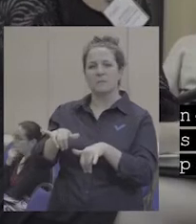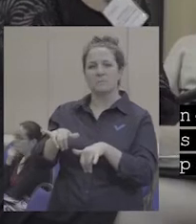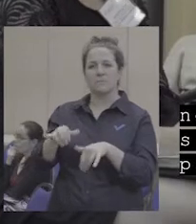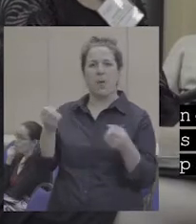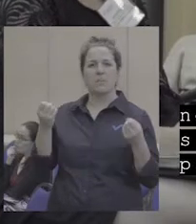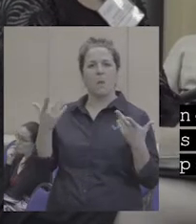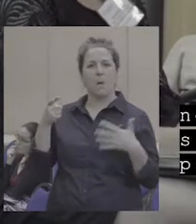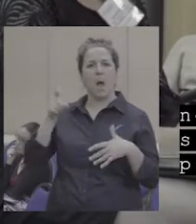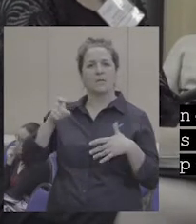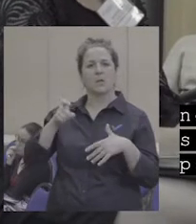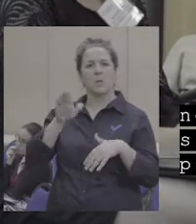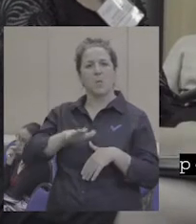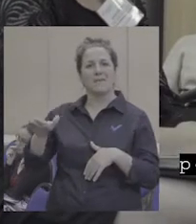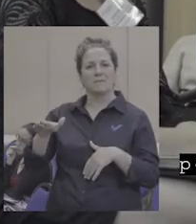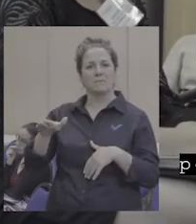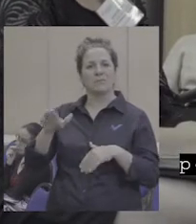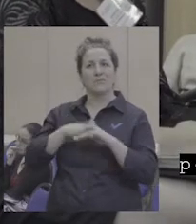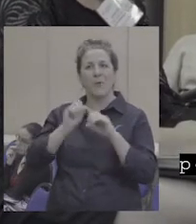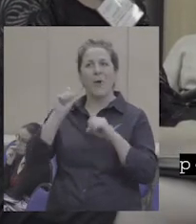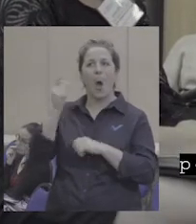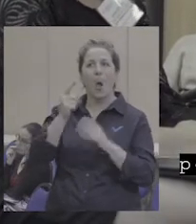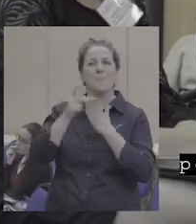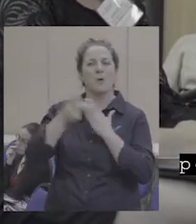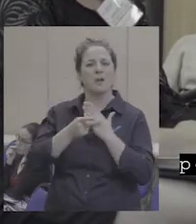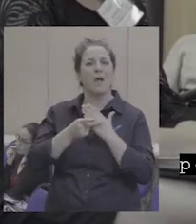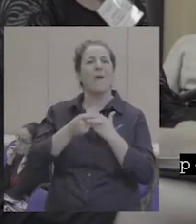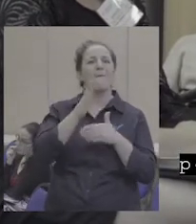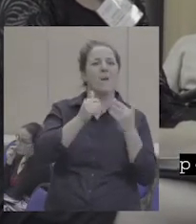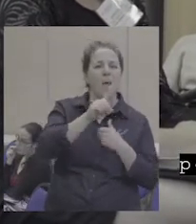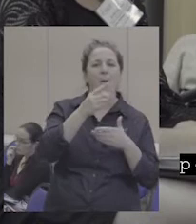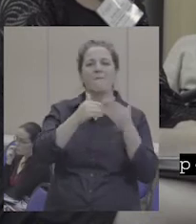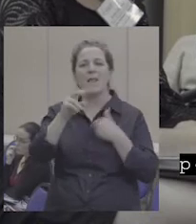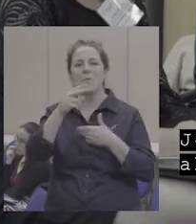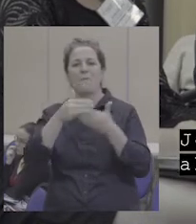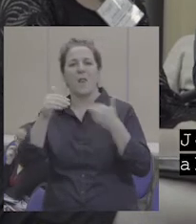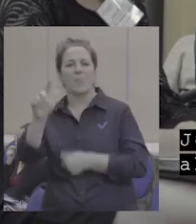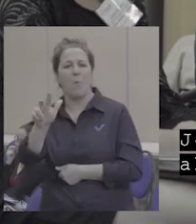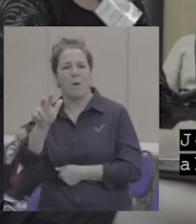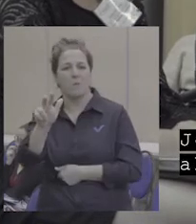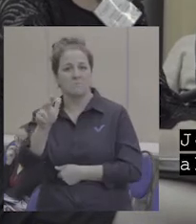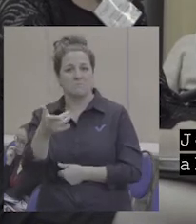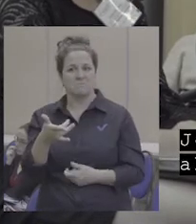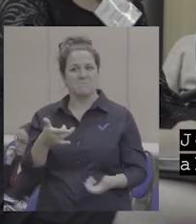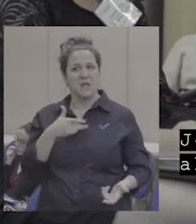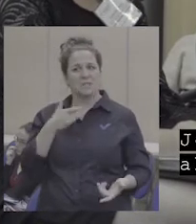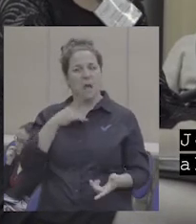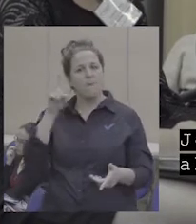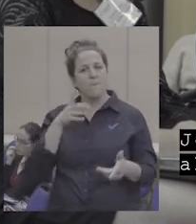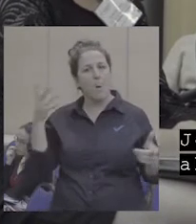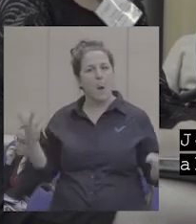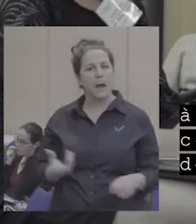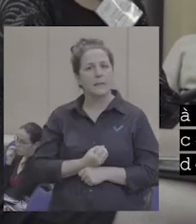exigés systématiquement dans tous les projets, peu importe. Volet 1, volet 2, volet 3. Je pense qu'on devrait absolument